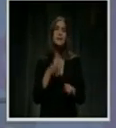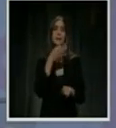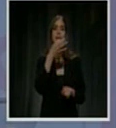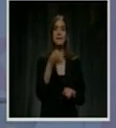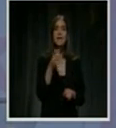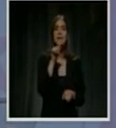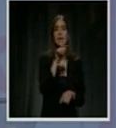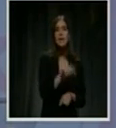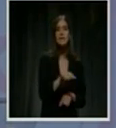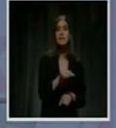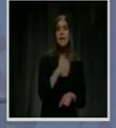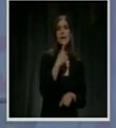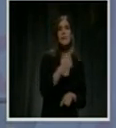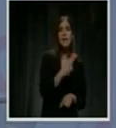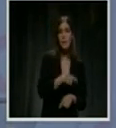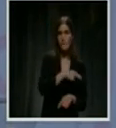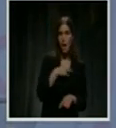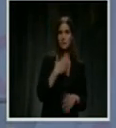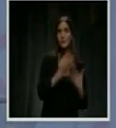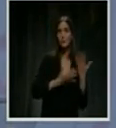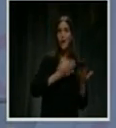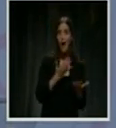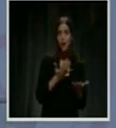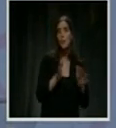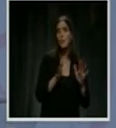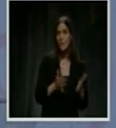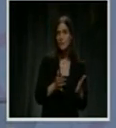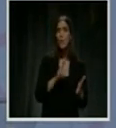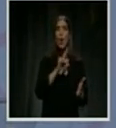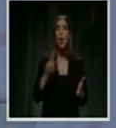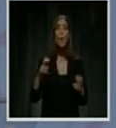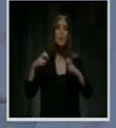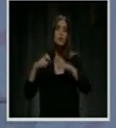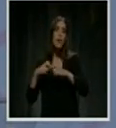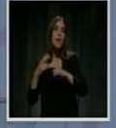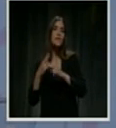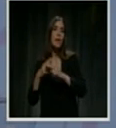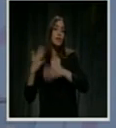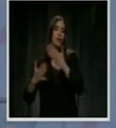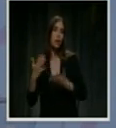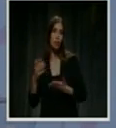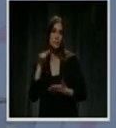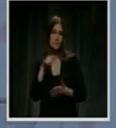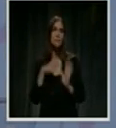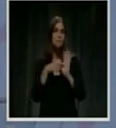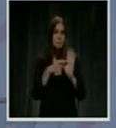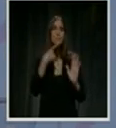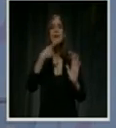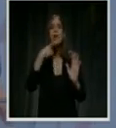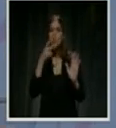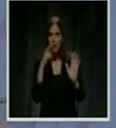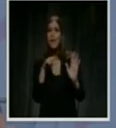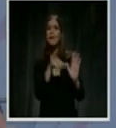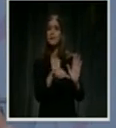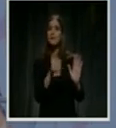fi Brussell tagħmel mod ieħor. Din hija kritika li saret pereżempju fil-pożizzjonijiet li ħadt fil-konfront ta' kwistjonijiet ġeopolitiċi.